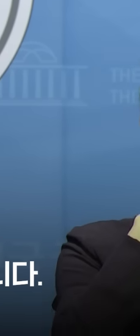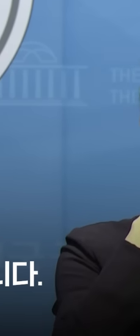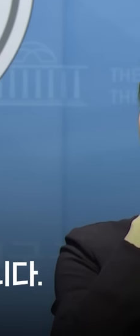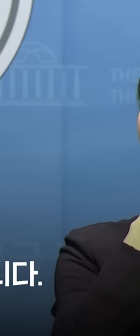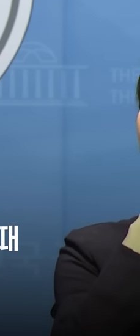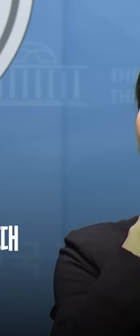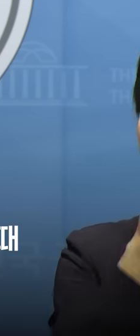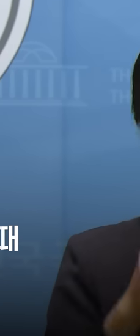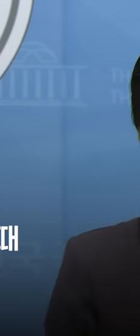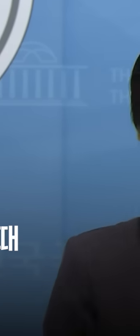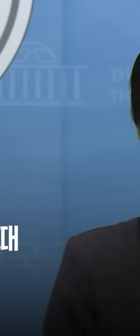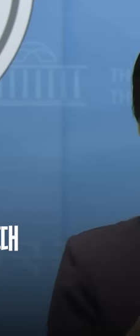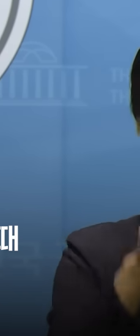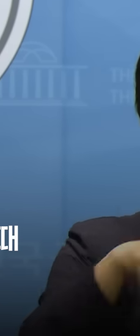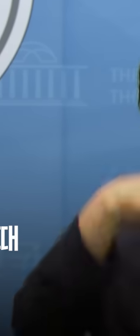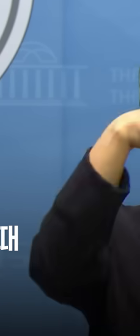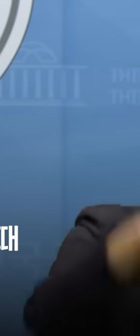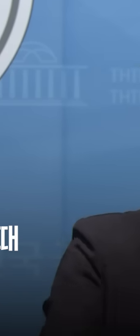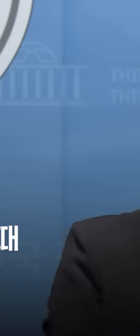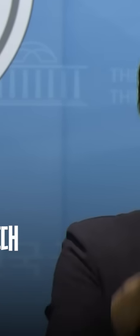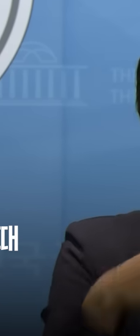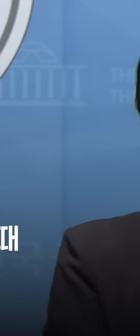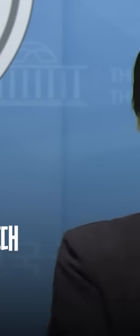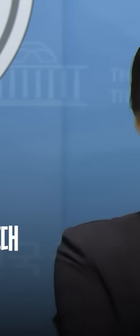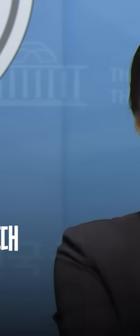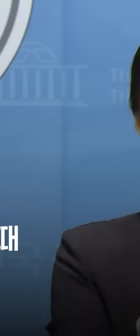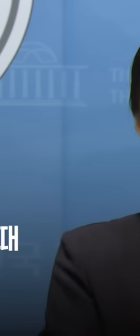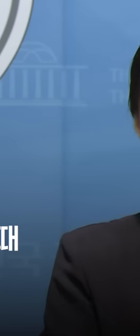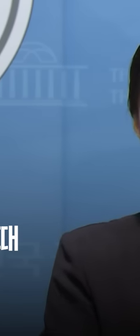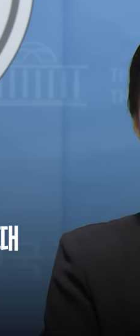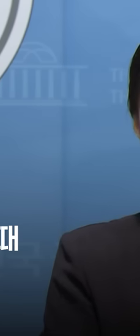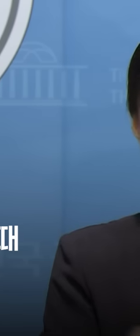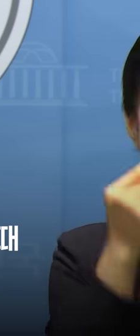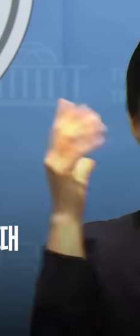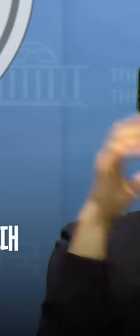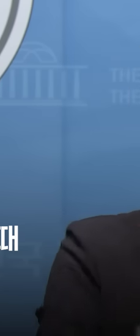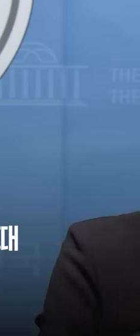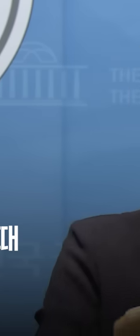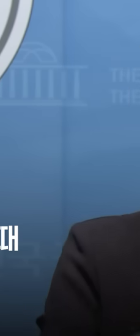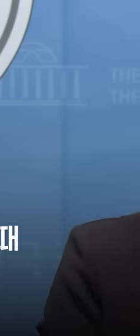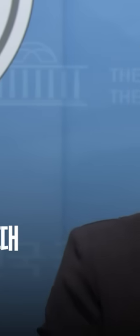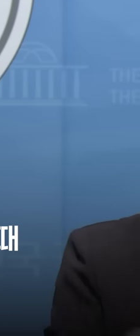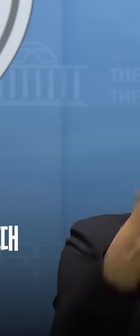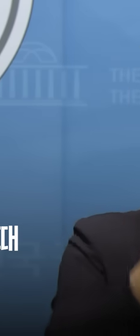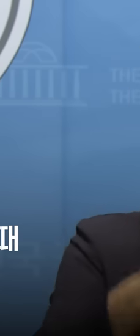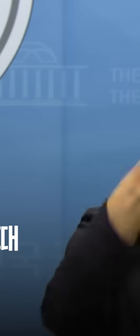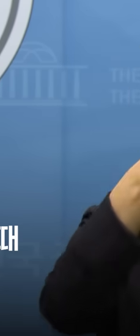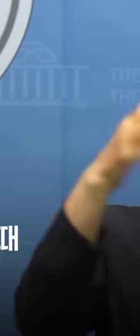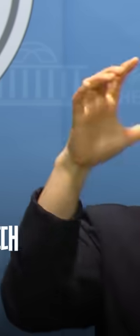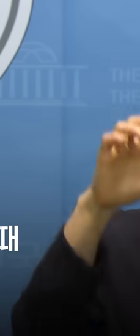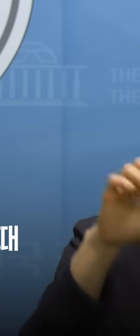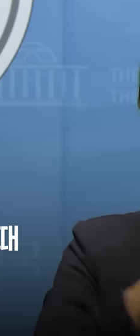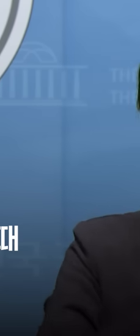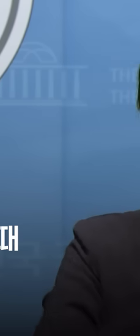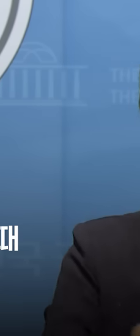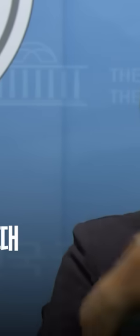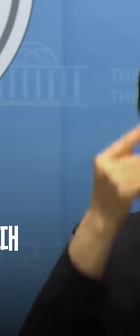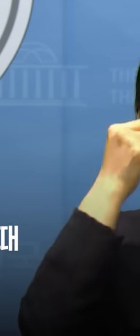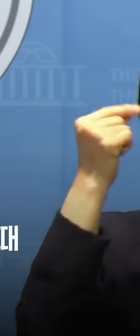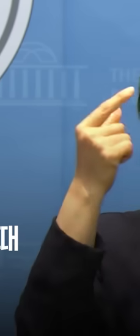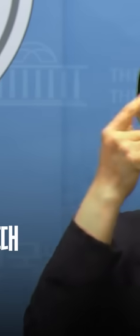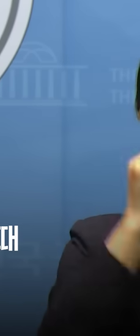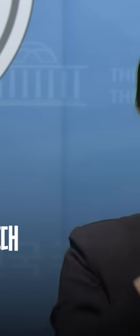거부했습니다 김문수 고용노동부장관 후보자는 일제시대 때 선조의 국적은 일본이라고